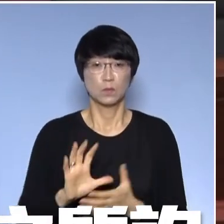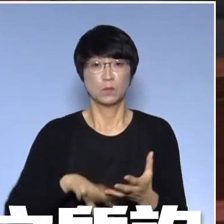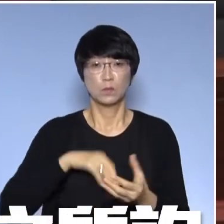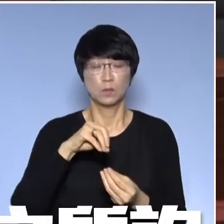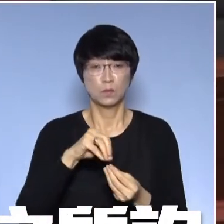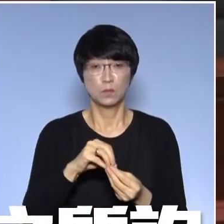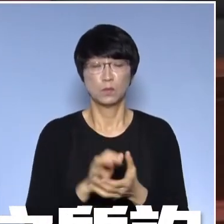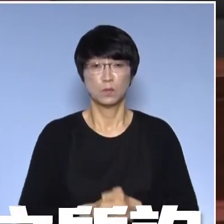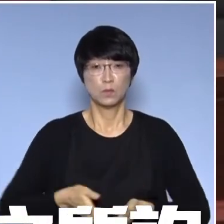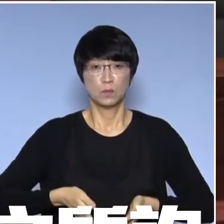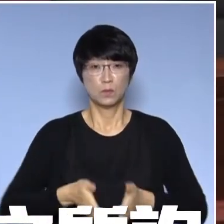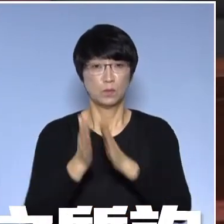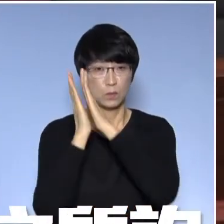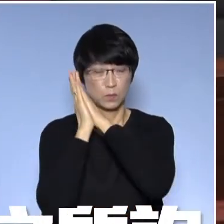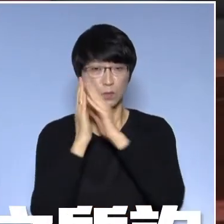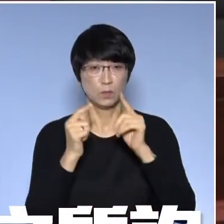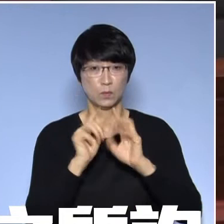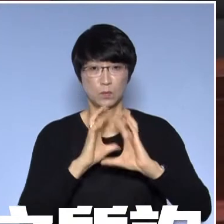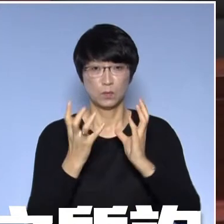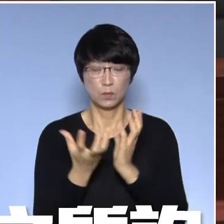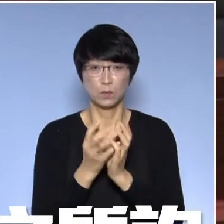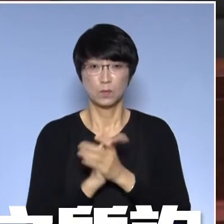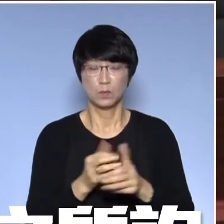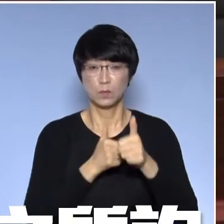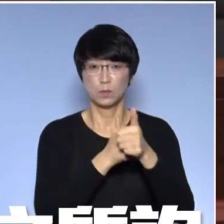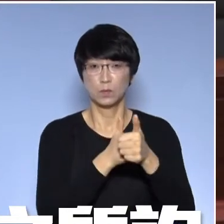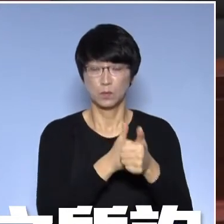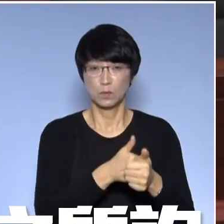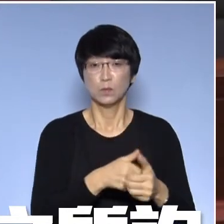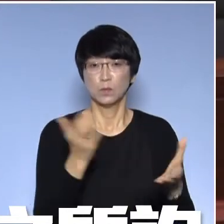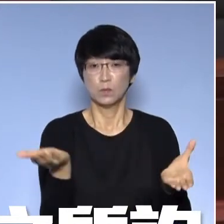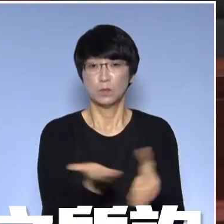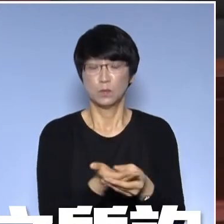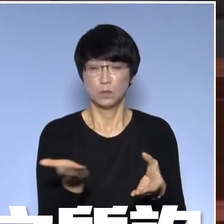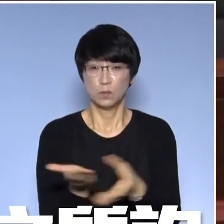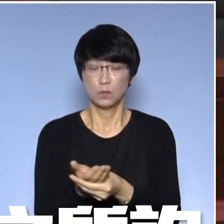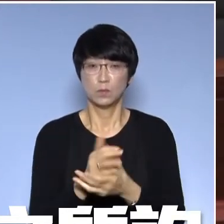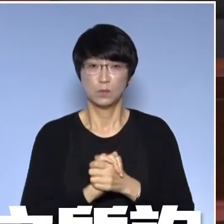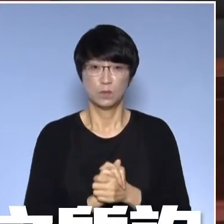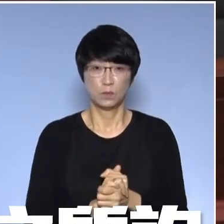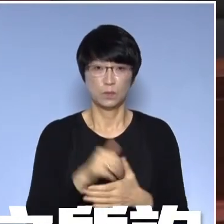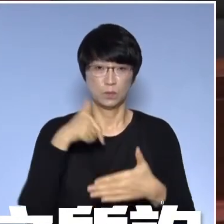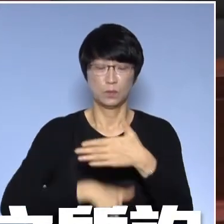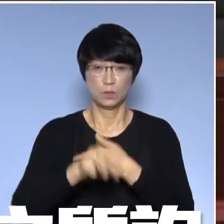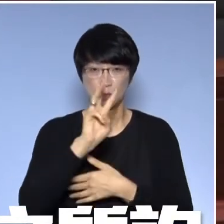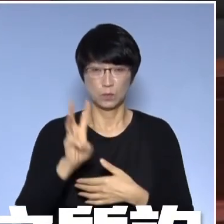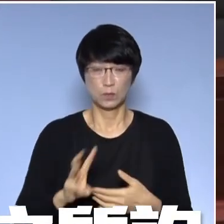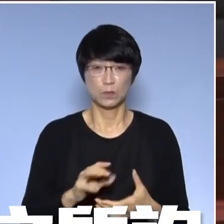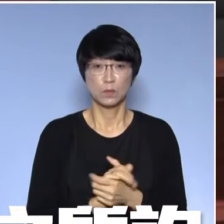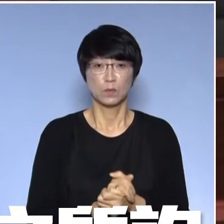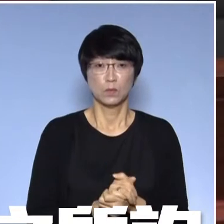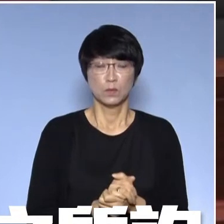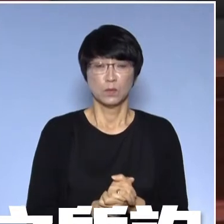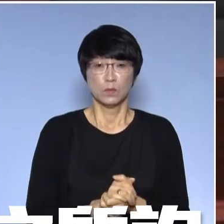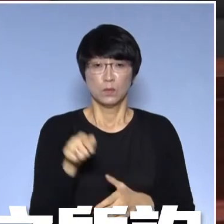求，同埋同佢哋接觸，甚至係跟進個案。咁就住深水埗區頭先講到地區主導行動計